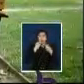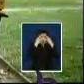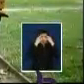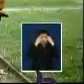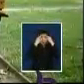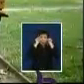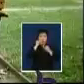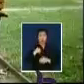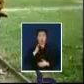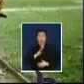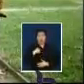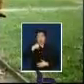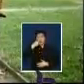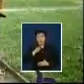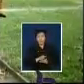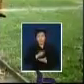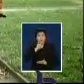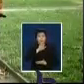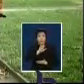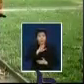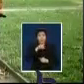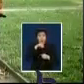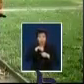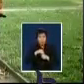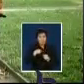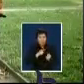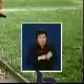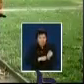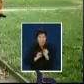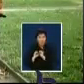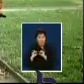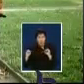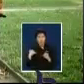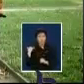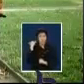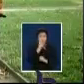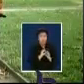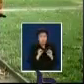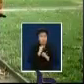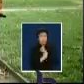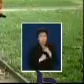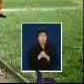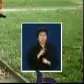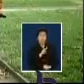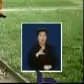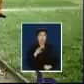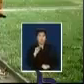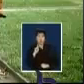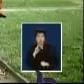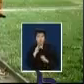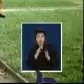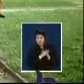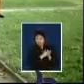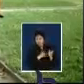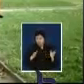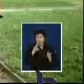มนตรีของประเทศไทยมาที่นี่เป็นเวลานานมากแล้วนับตั้งแต่ปี2538ก็คือตั้ง17ปีนะคะ